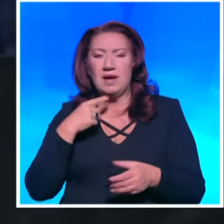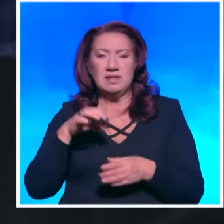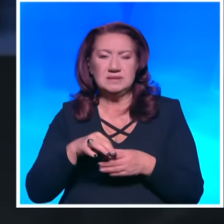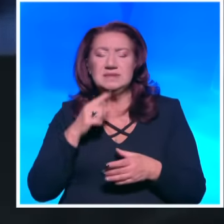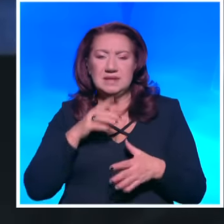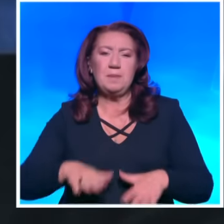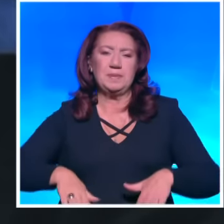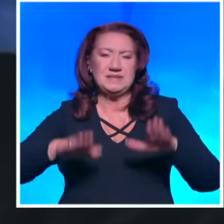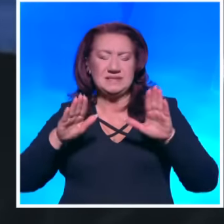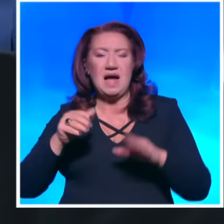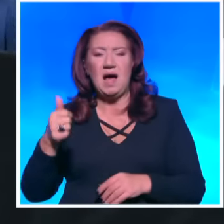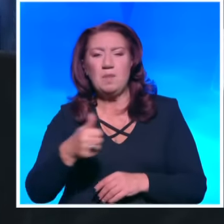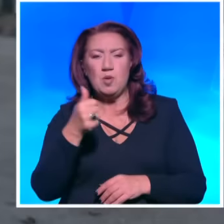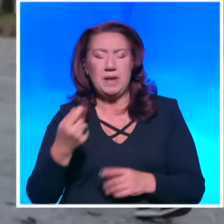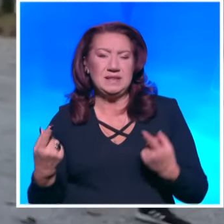победата на Тръмп.